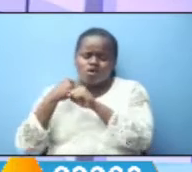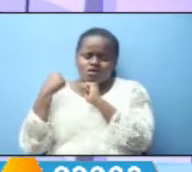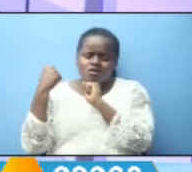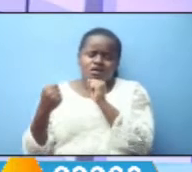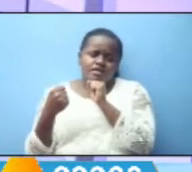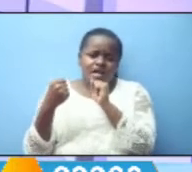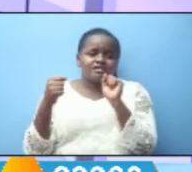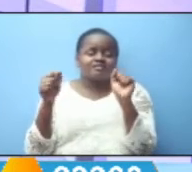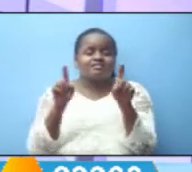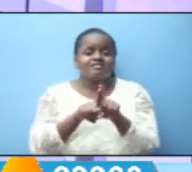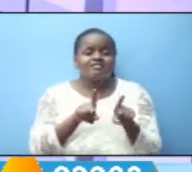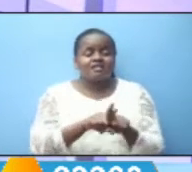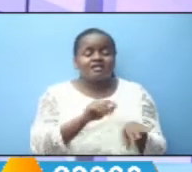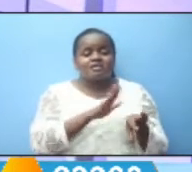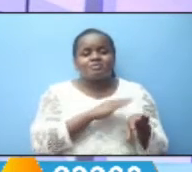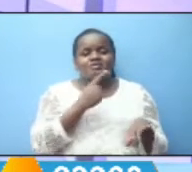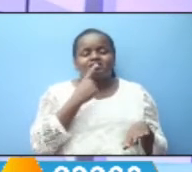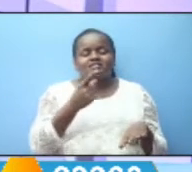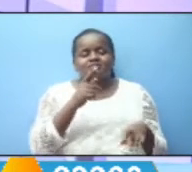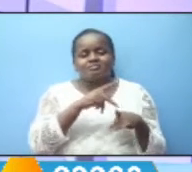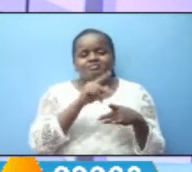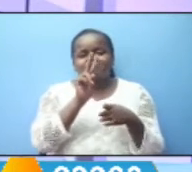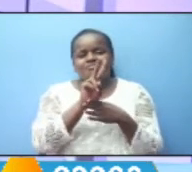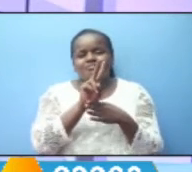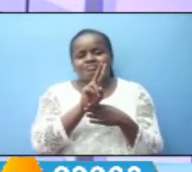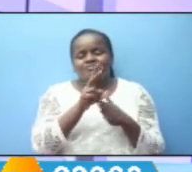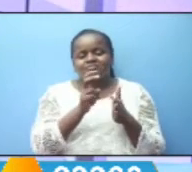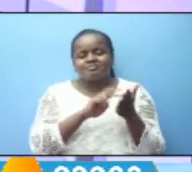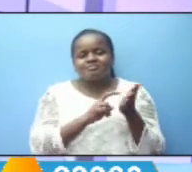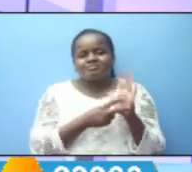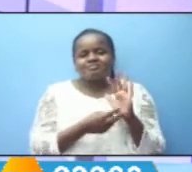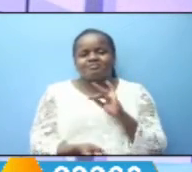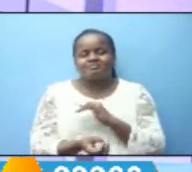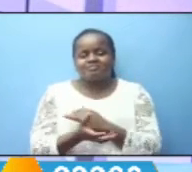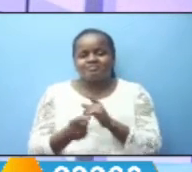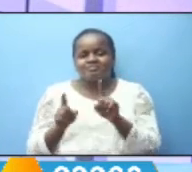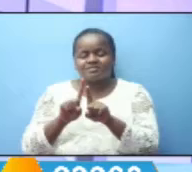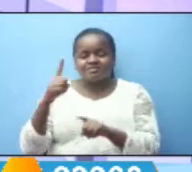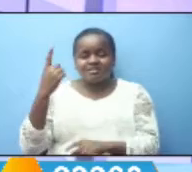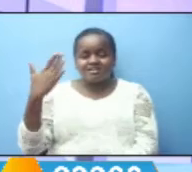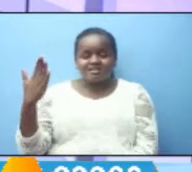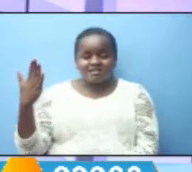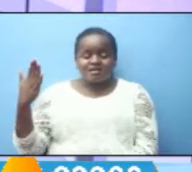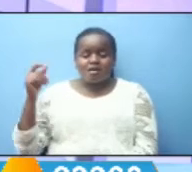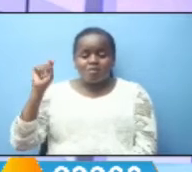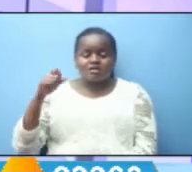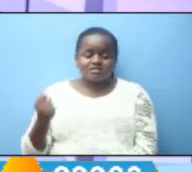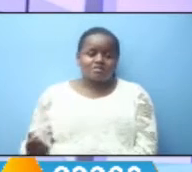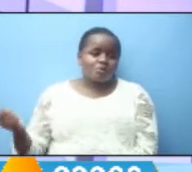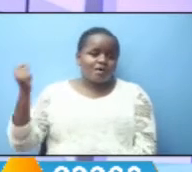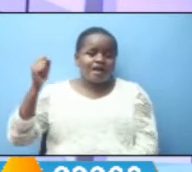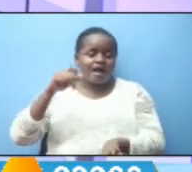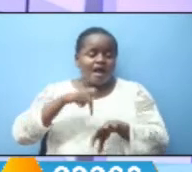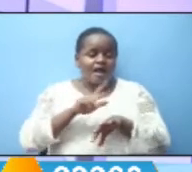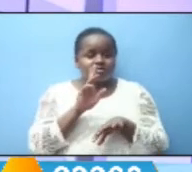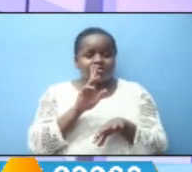makiria na nikio mugikuyu akiugaga ati Ubataire ni Ahurithagia kahiime undu wa mbere ni ati no nginya ukorwo ugiukira tene kana hihi